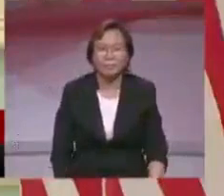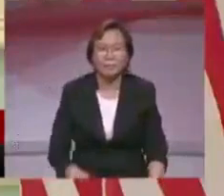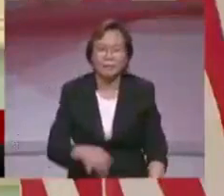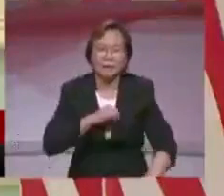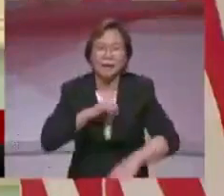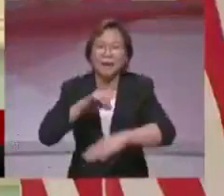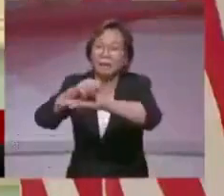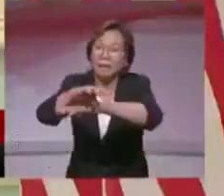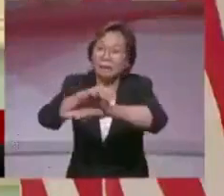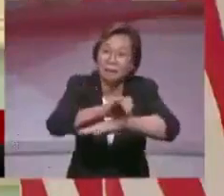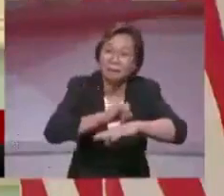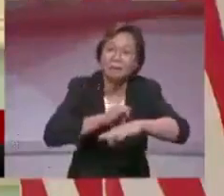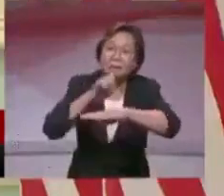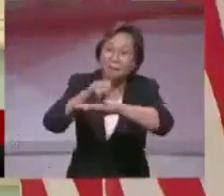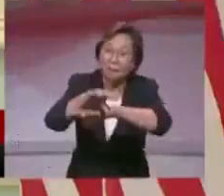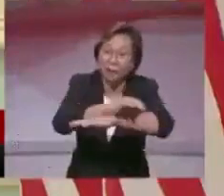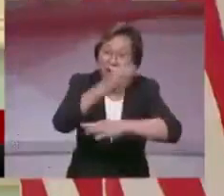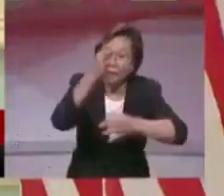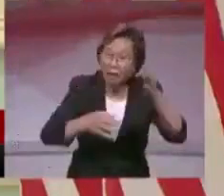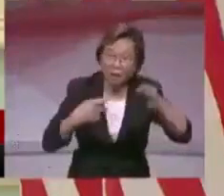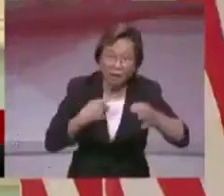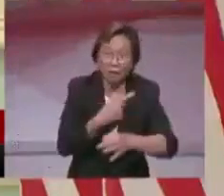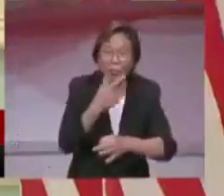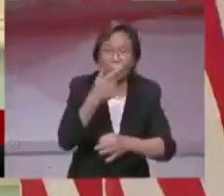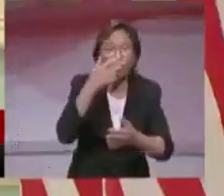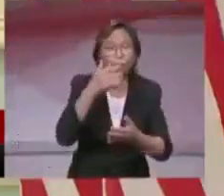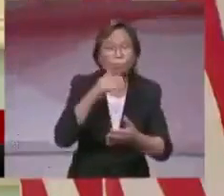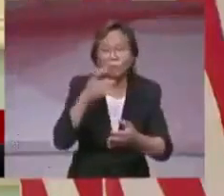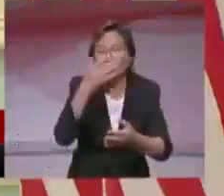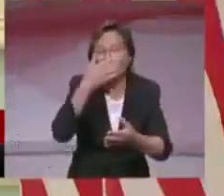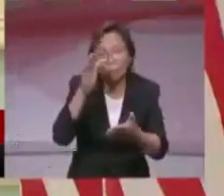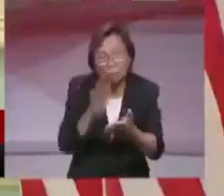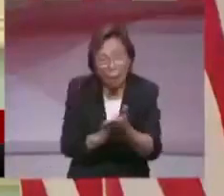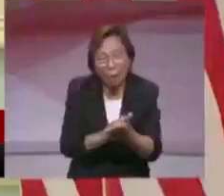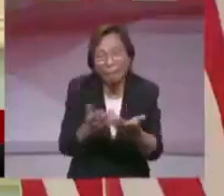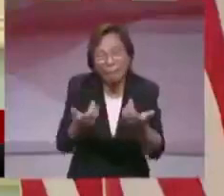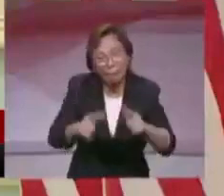saya nasihatkanlah, kalau kita tak mahu perkara seperti itu berlaku,